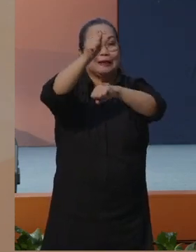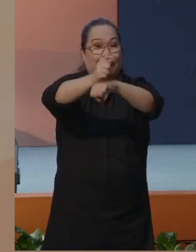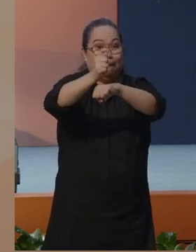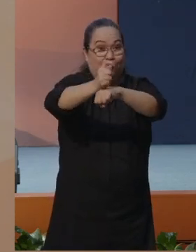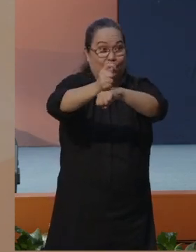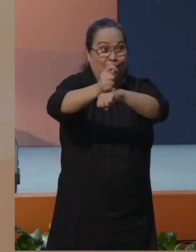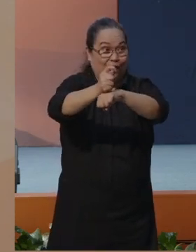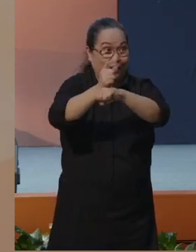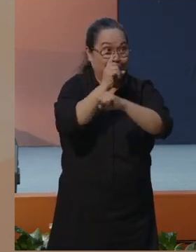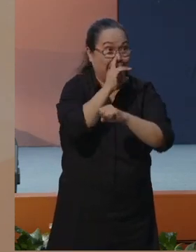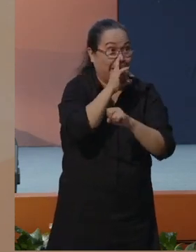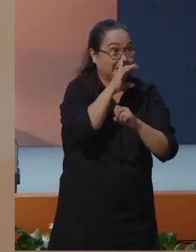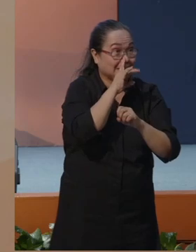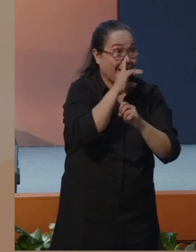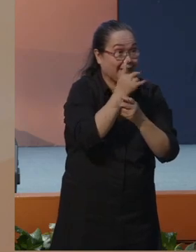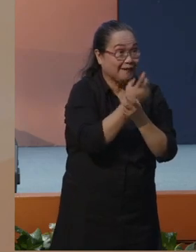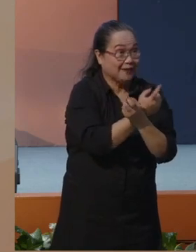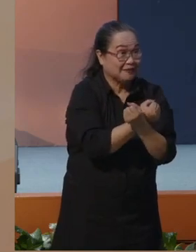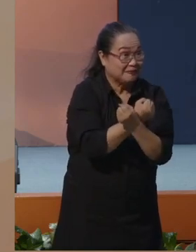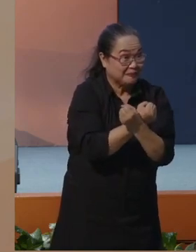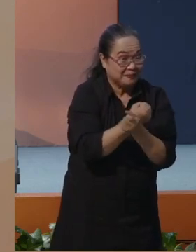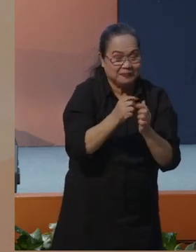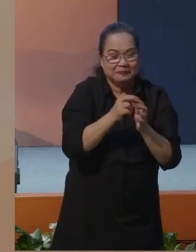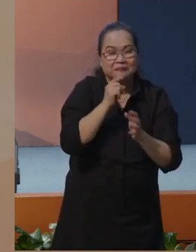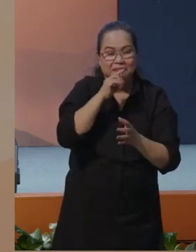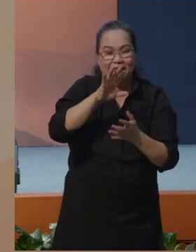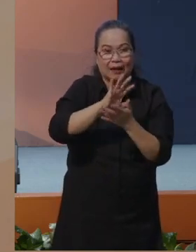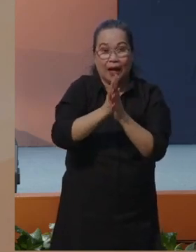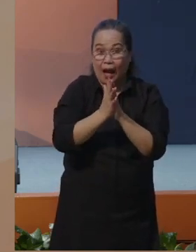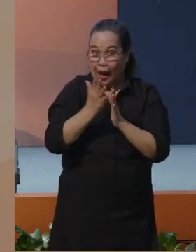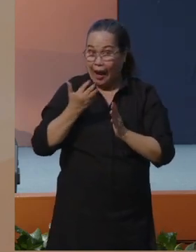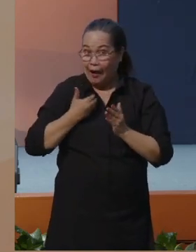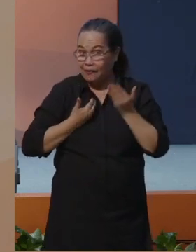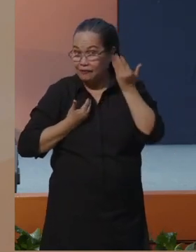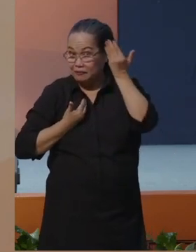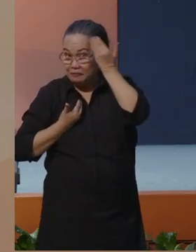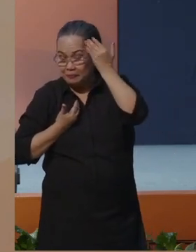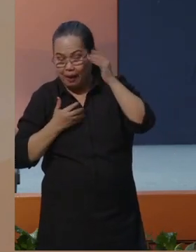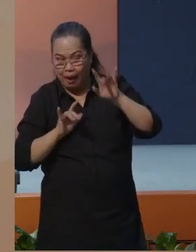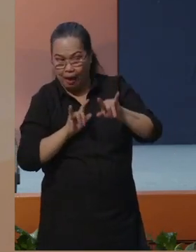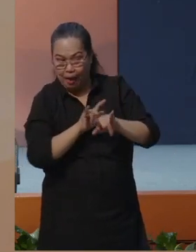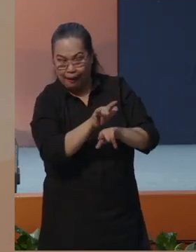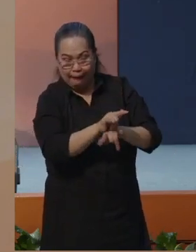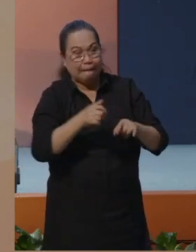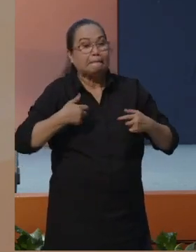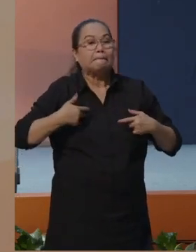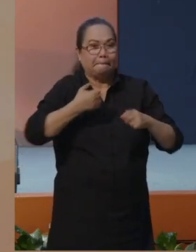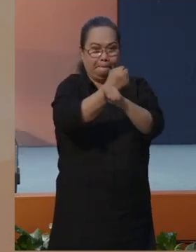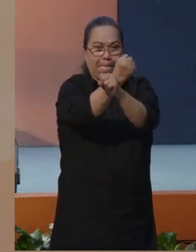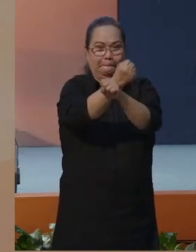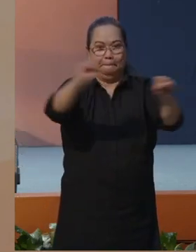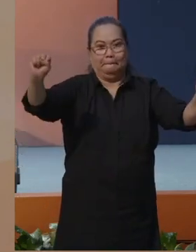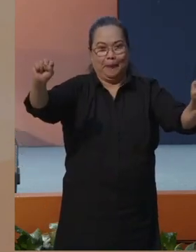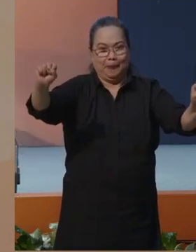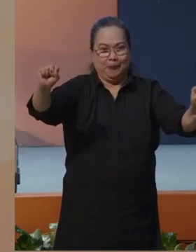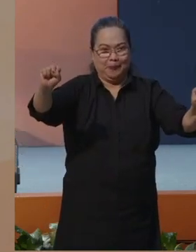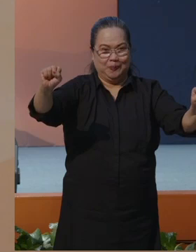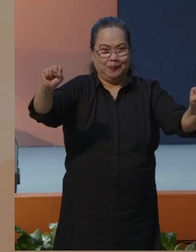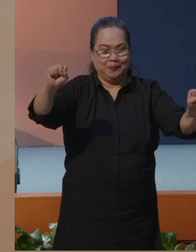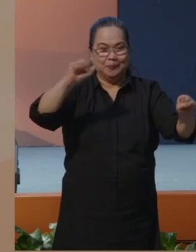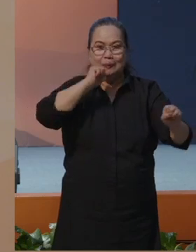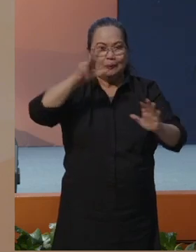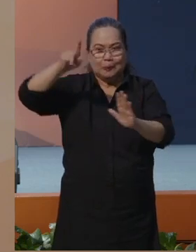So, kahit na merong panlilinlang na nangyari, merong pagliligtas na nagresulta.